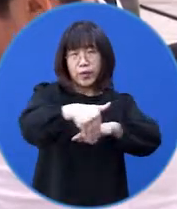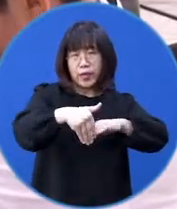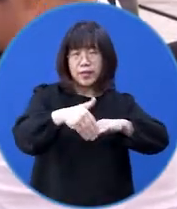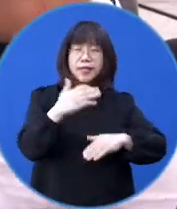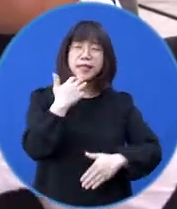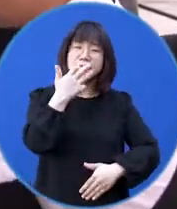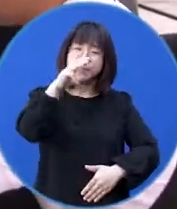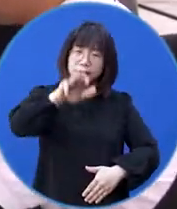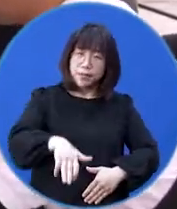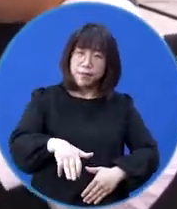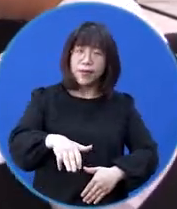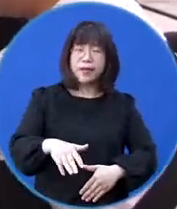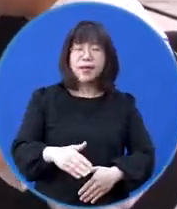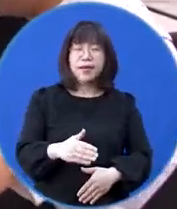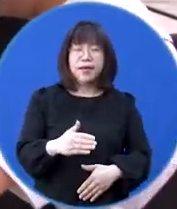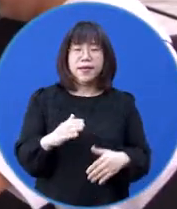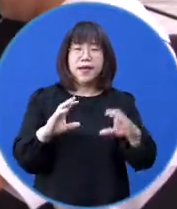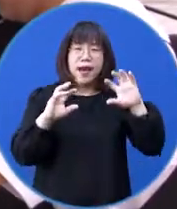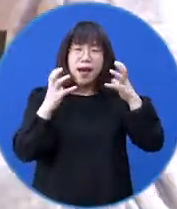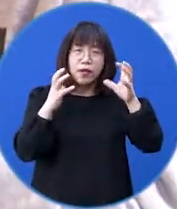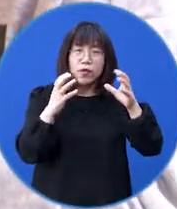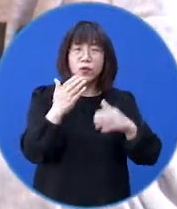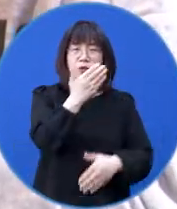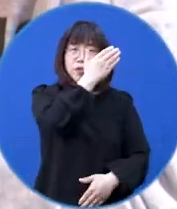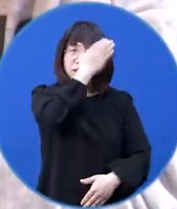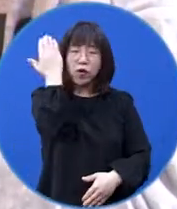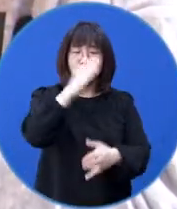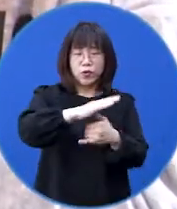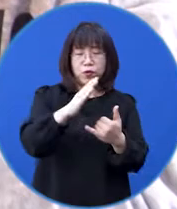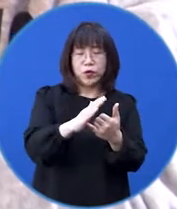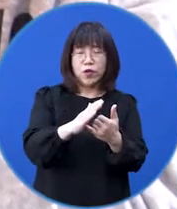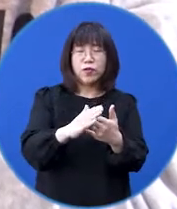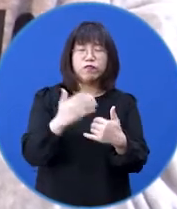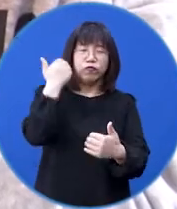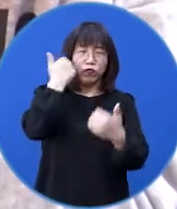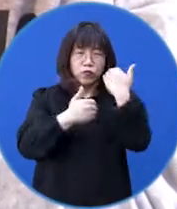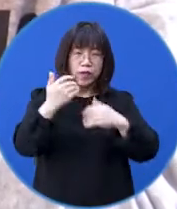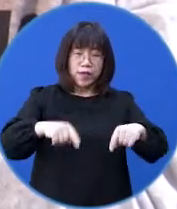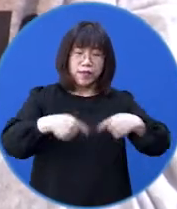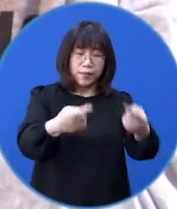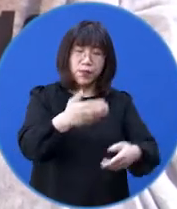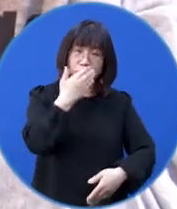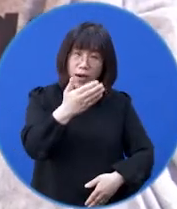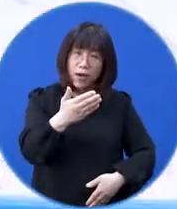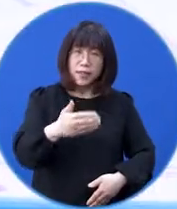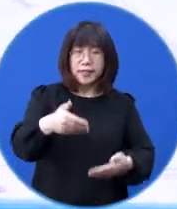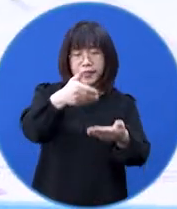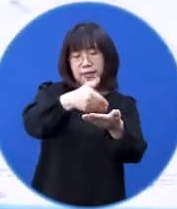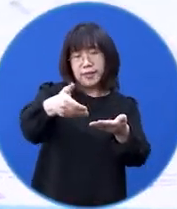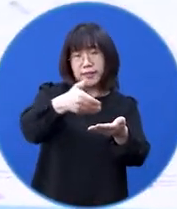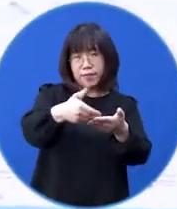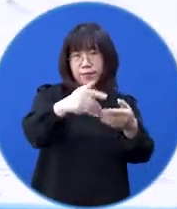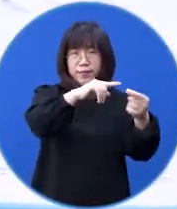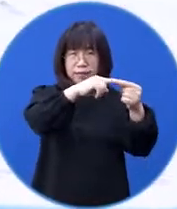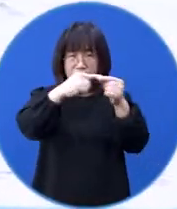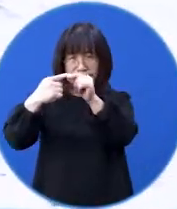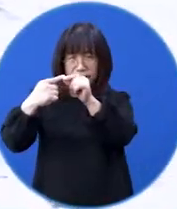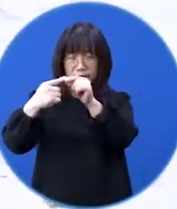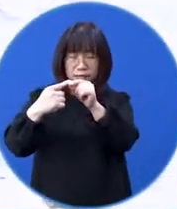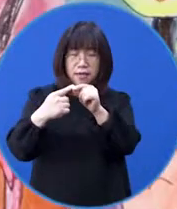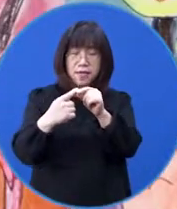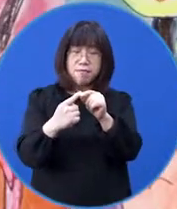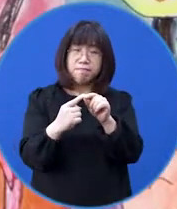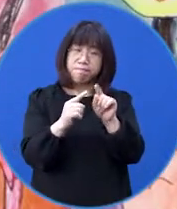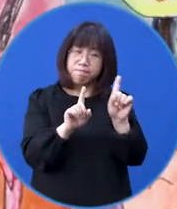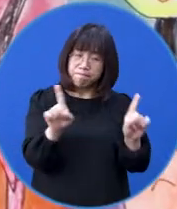중인 18세 미만 아동, 청소년이면 누구나 참여할 수 있습니다. 그림과 글귀 각각 한